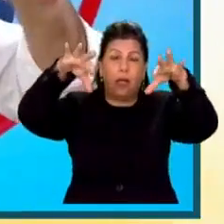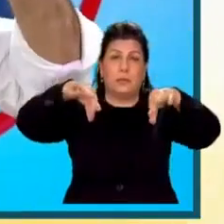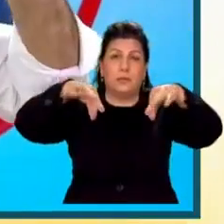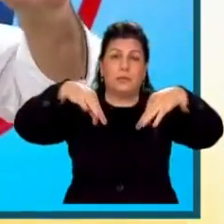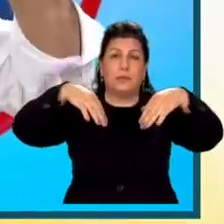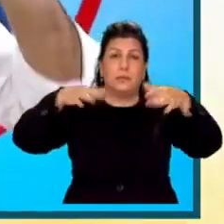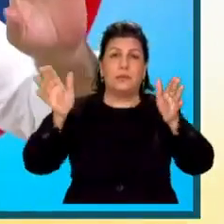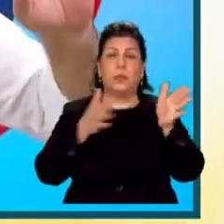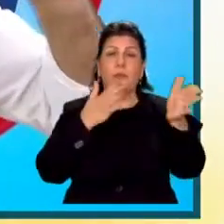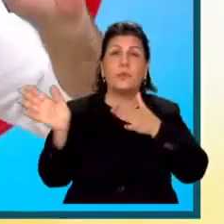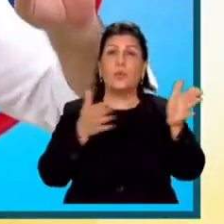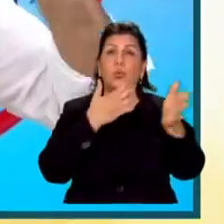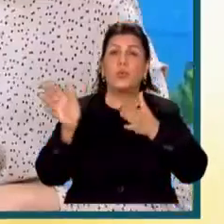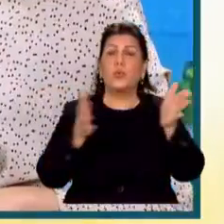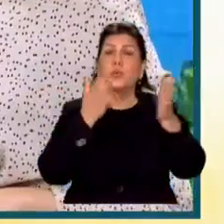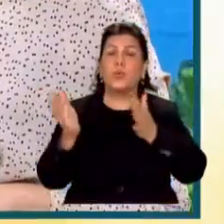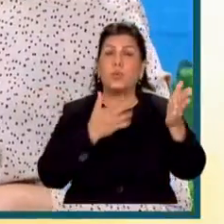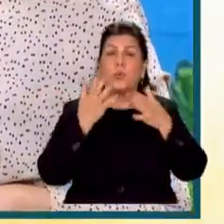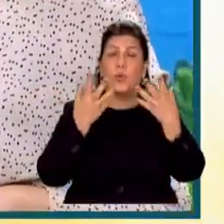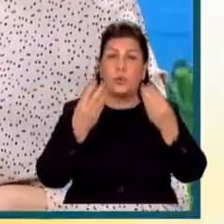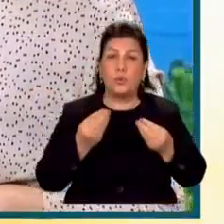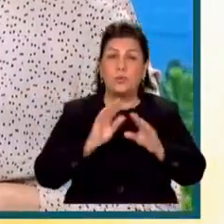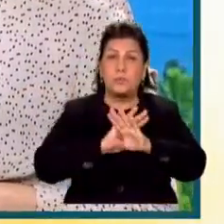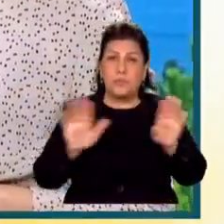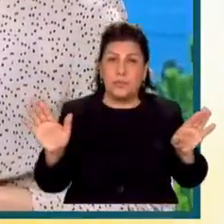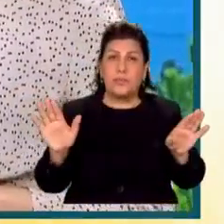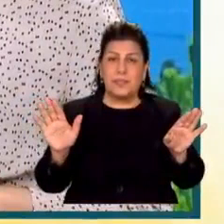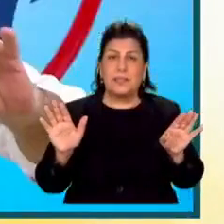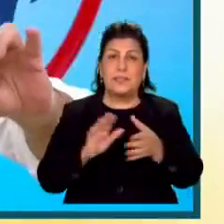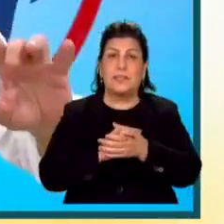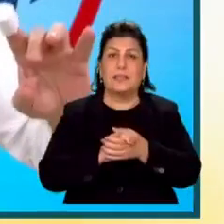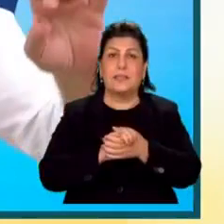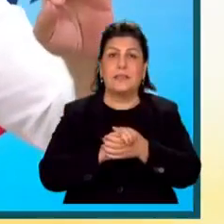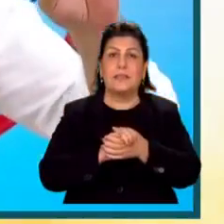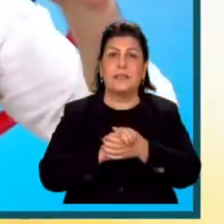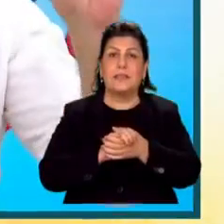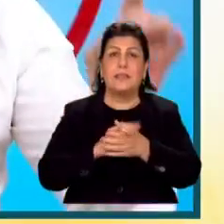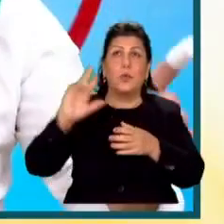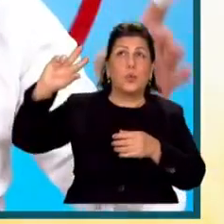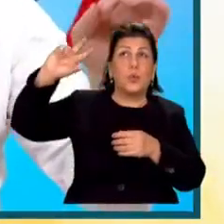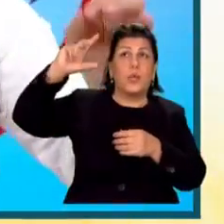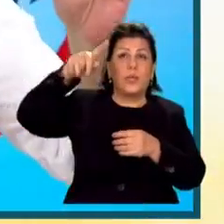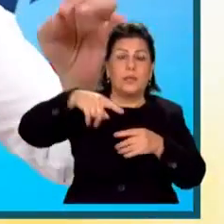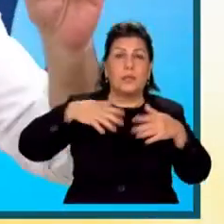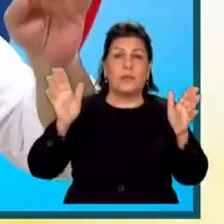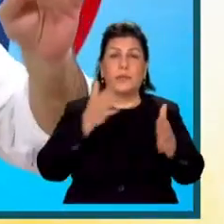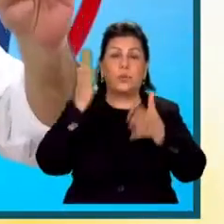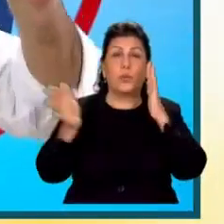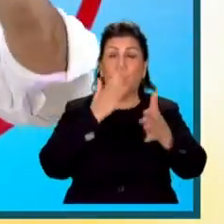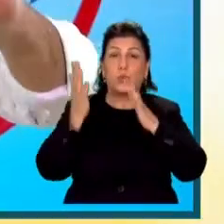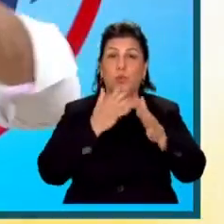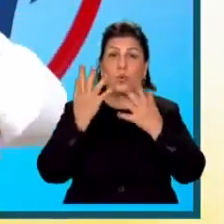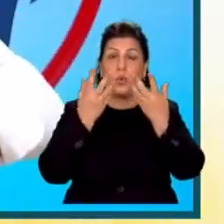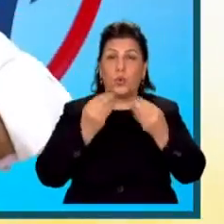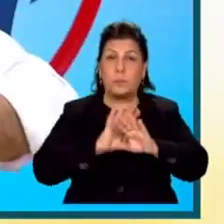zaten Cooper bulacak kurulacak bütün evdeki temizlik bezleri ve Bulaşık süngeri dahil olmak üzere güneşte kurutun Çünkü Evdeki bütün